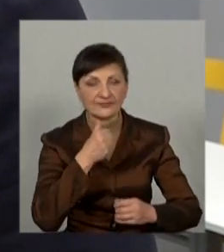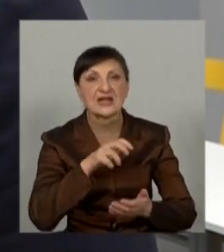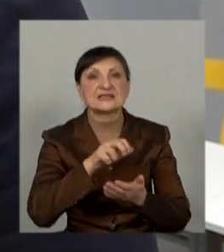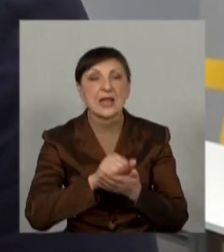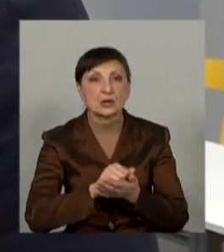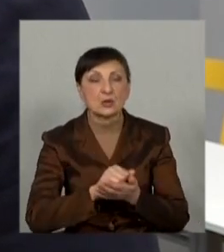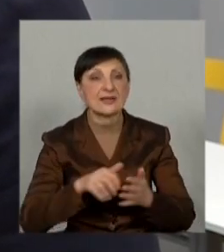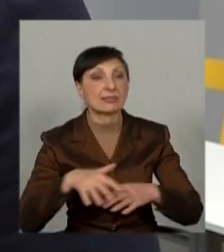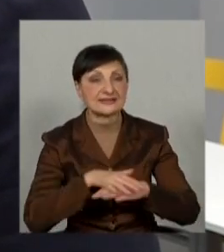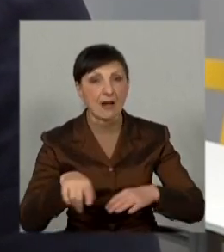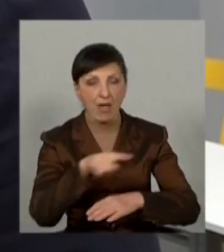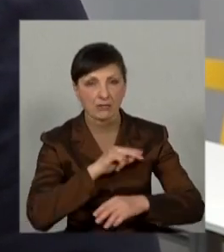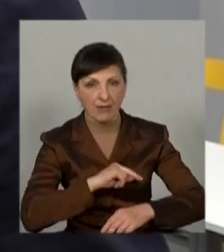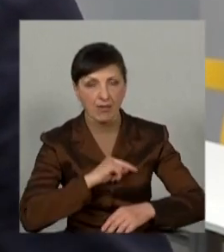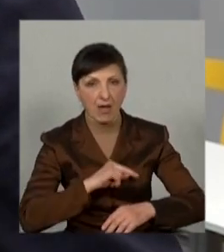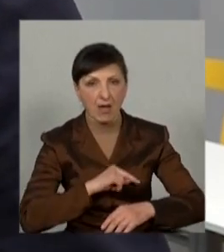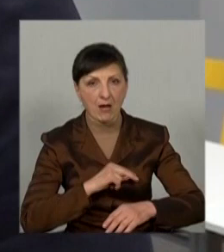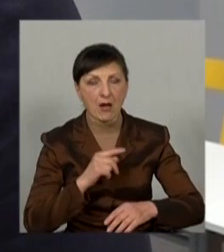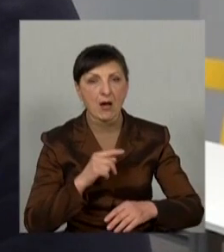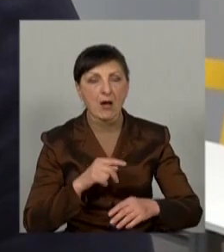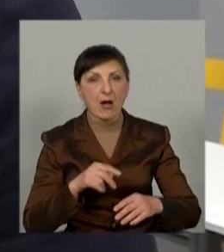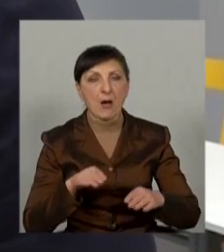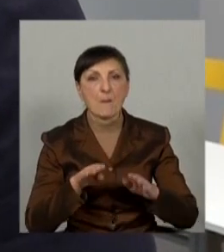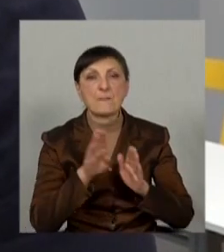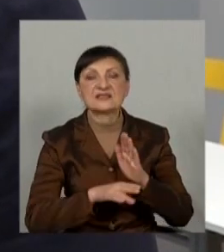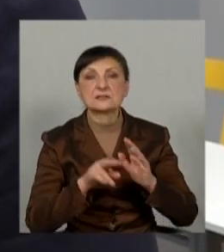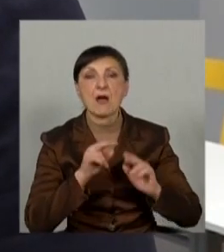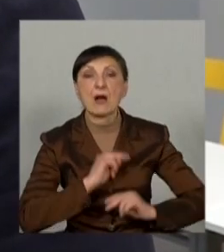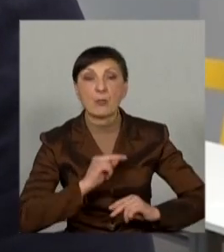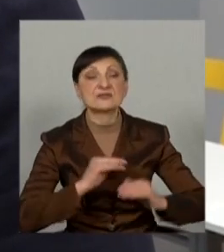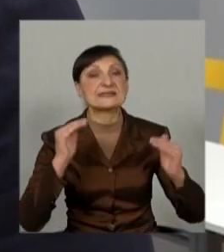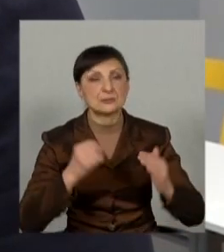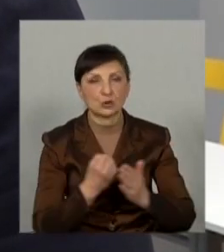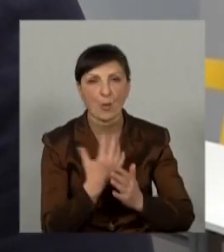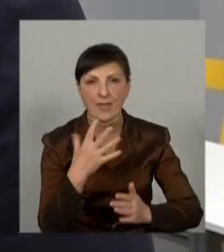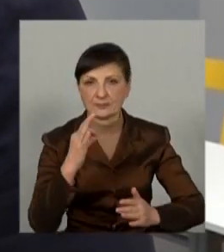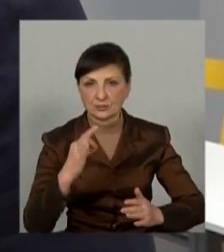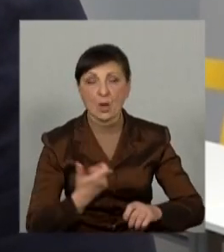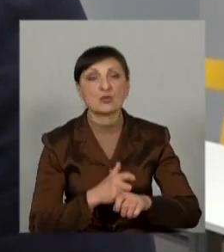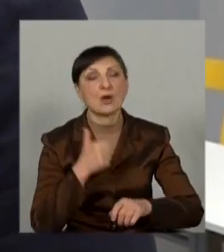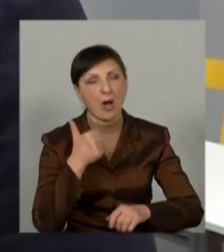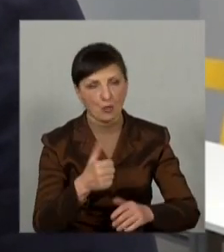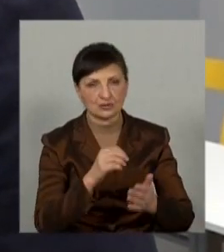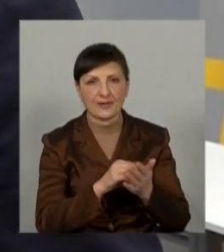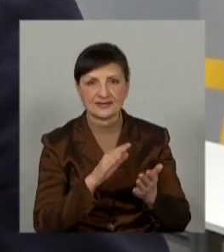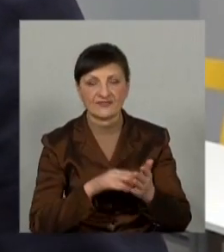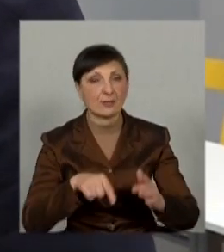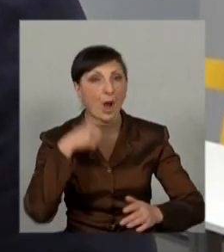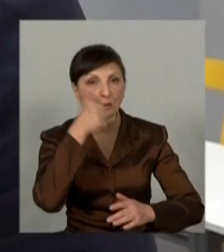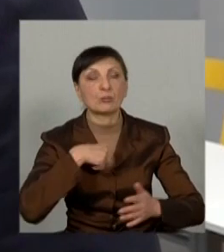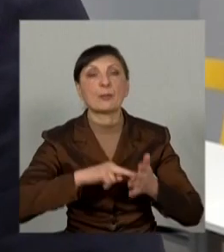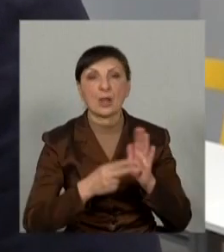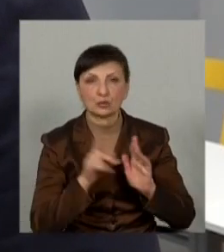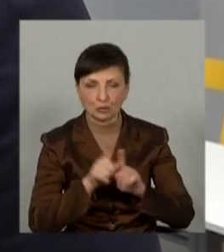занятость населения, уровень безработицы населения снизился до 5%. Это очень хороший показатель. В этом году мы также